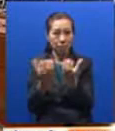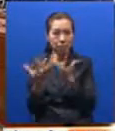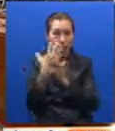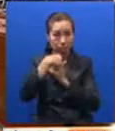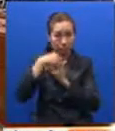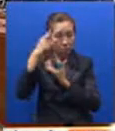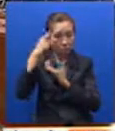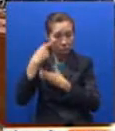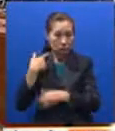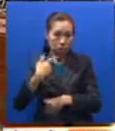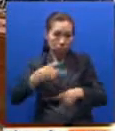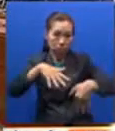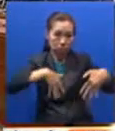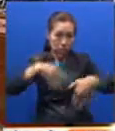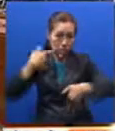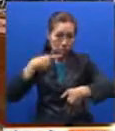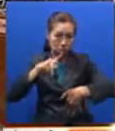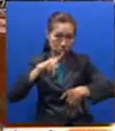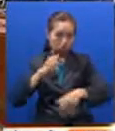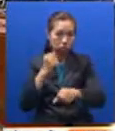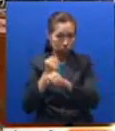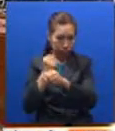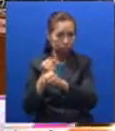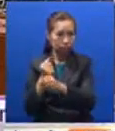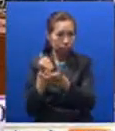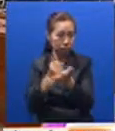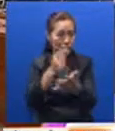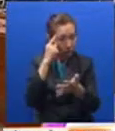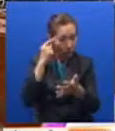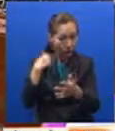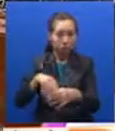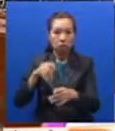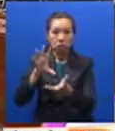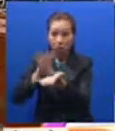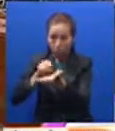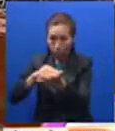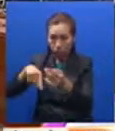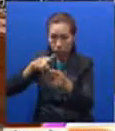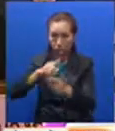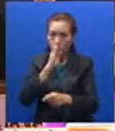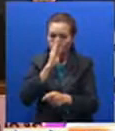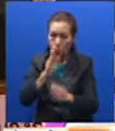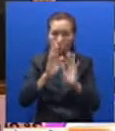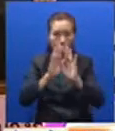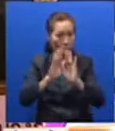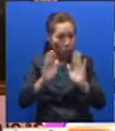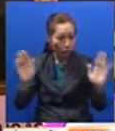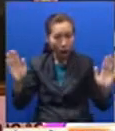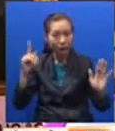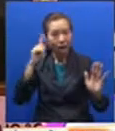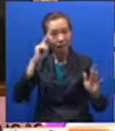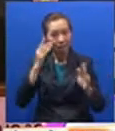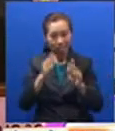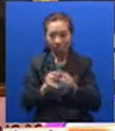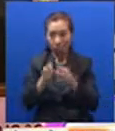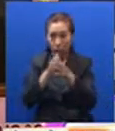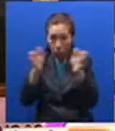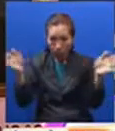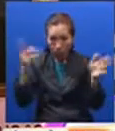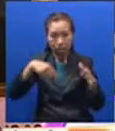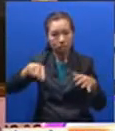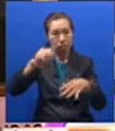สาธารณะในการรับรู้ข้อมูลข่าวสารของประชาชนอย่างถูกต้องครบถ้วนและรอบด้านรวมทั้งมีความรับผิดชอบต่อ